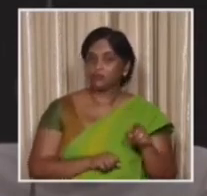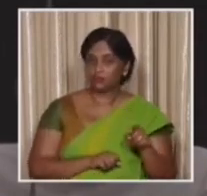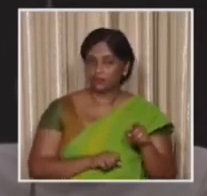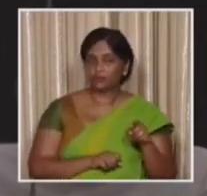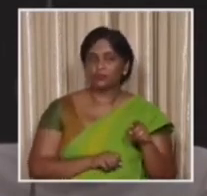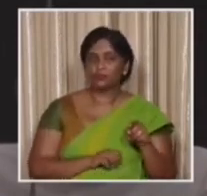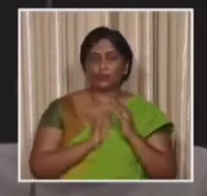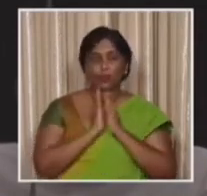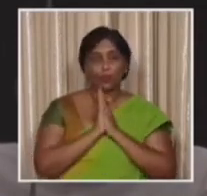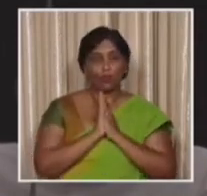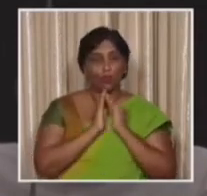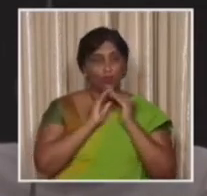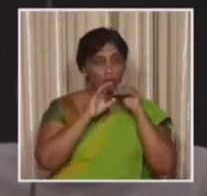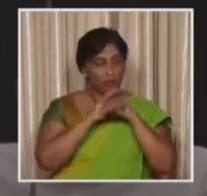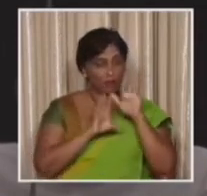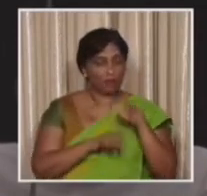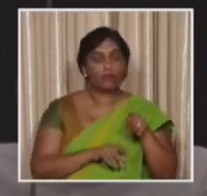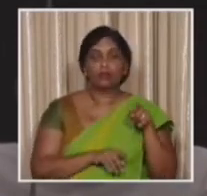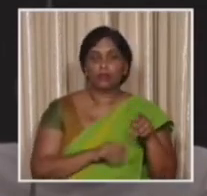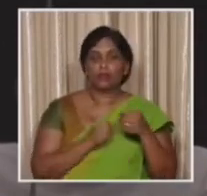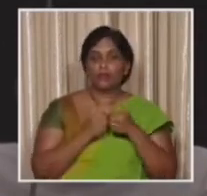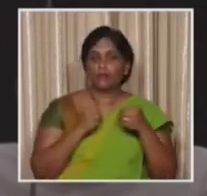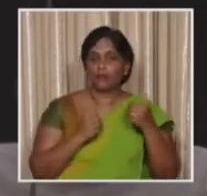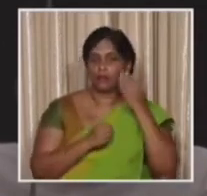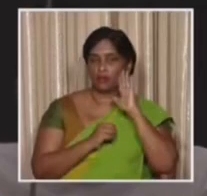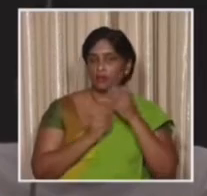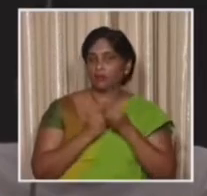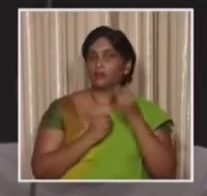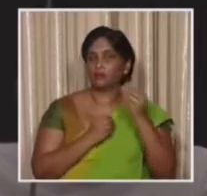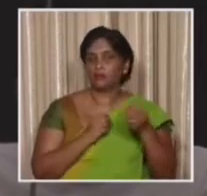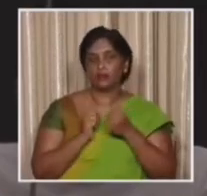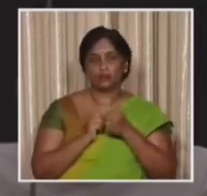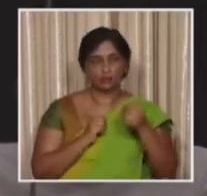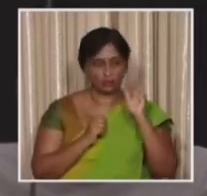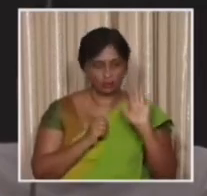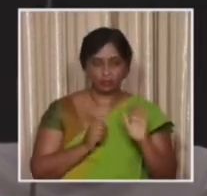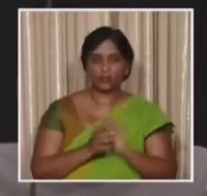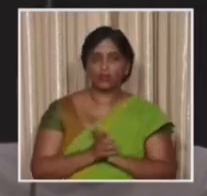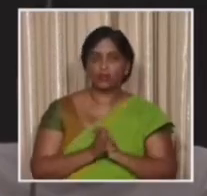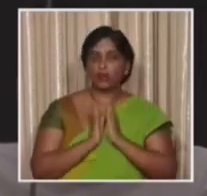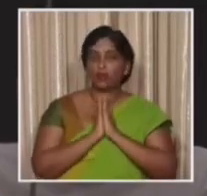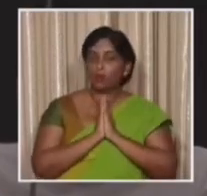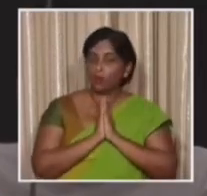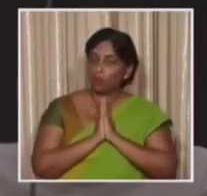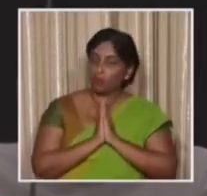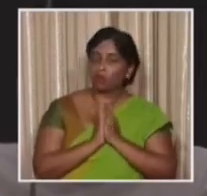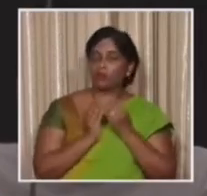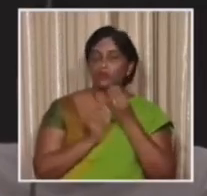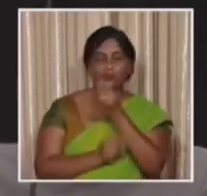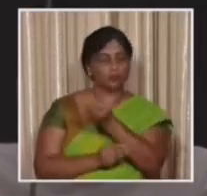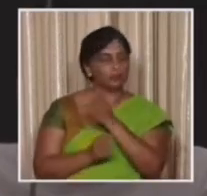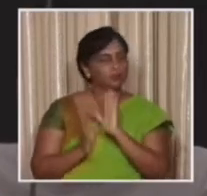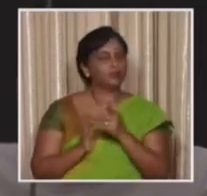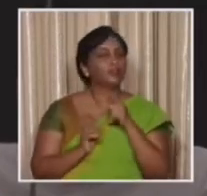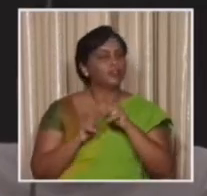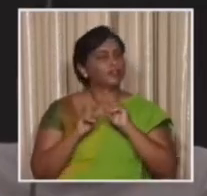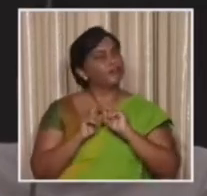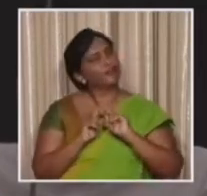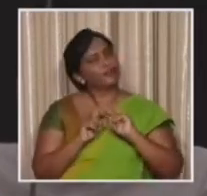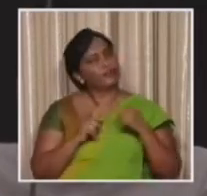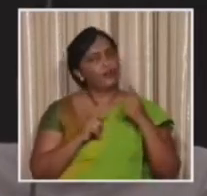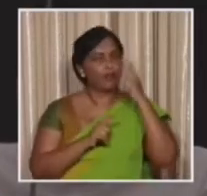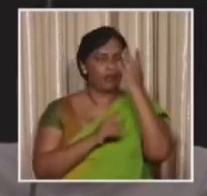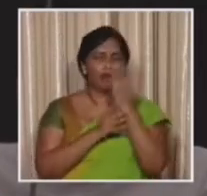சர்ச்சோ இருக்கிற போது அவர்களுக்காக இந்த பூஜா ஒப்பு கொடுக்கப்படுவதில்லை மாறாக நீங்கள் லீஸ் பண்ணுங்கள் என்று சொல்கிறார்கள் ஒரு